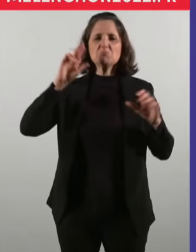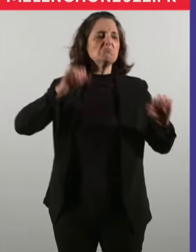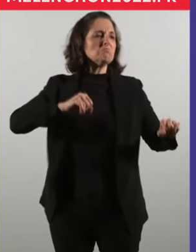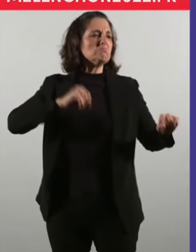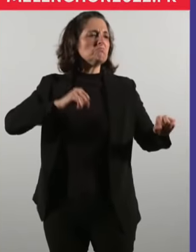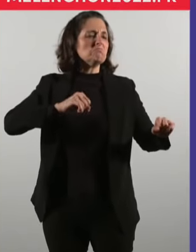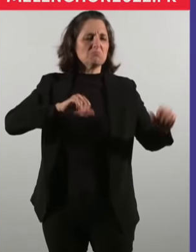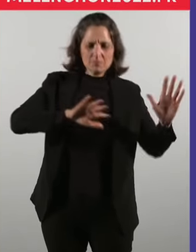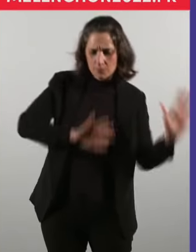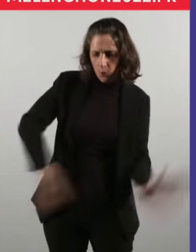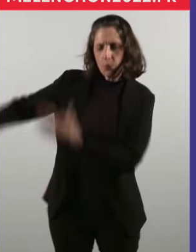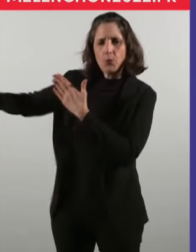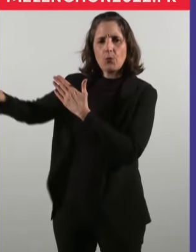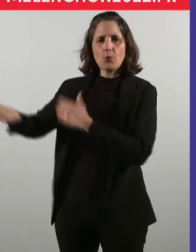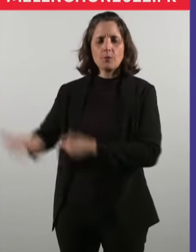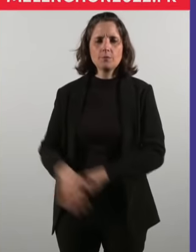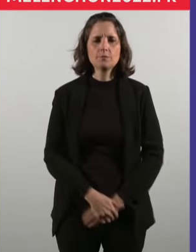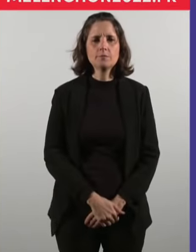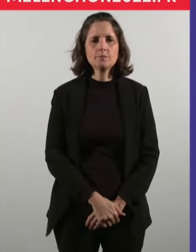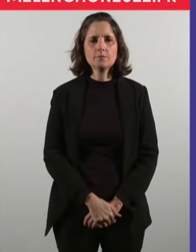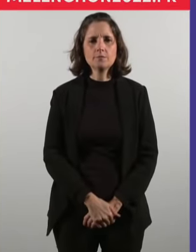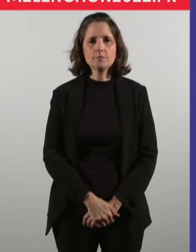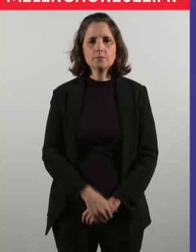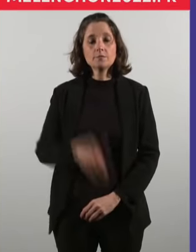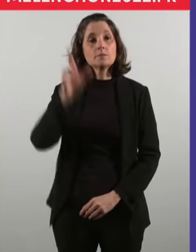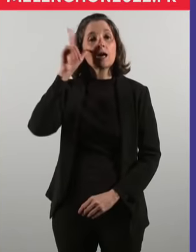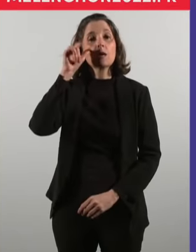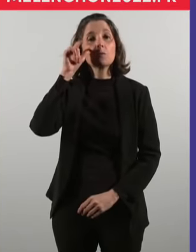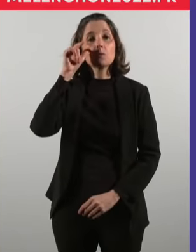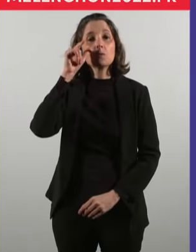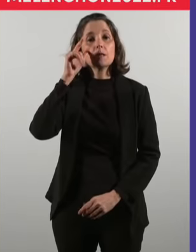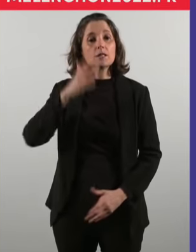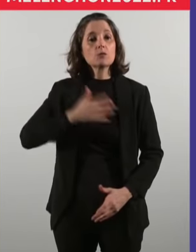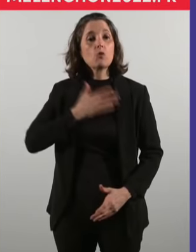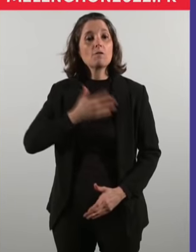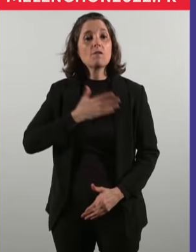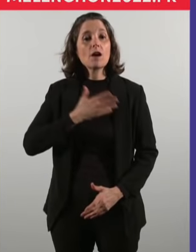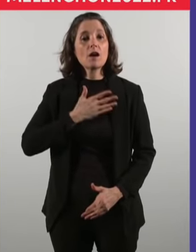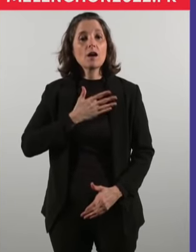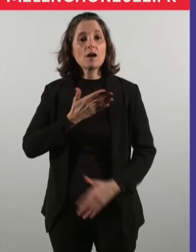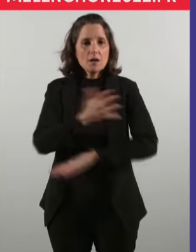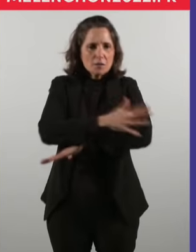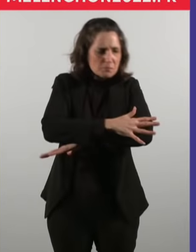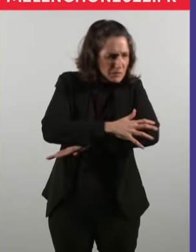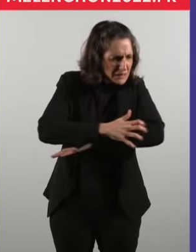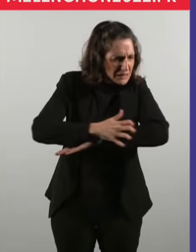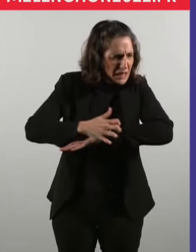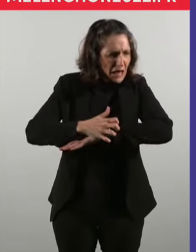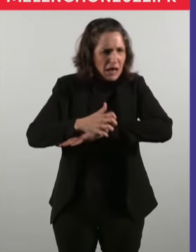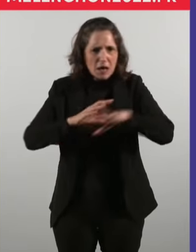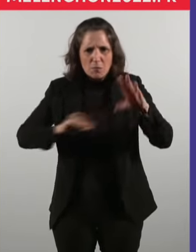La République n'est pas faite pour cacher la misère du peuple, mais pour la proclamer et la guérir.